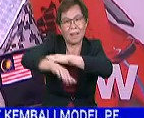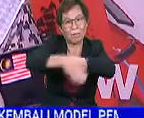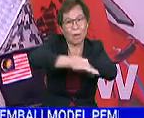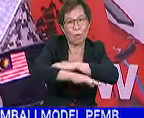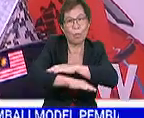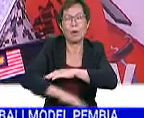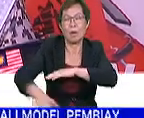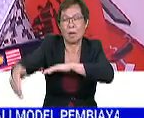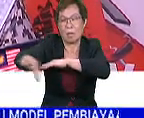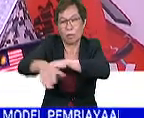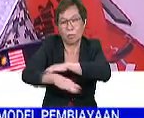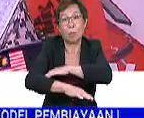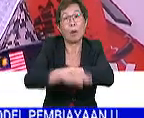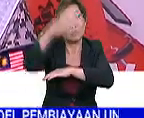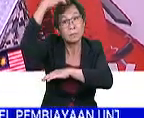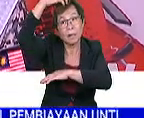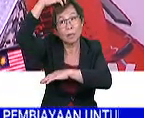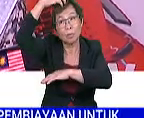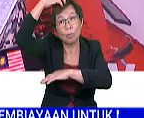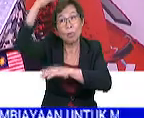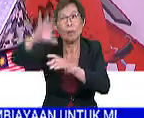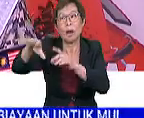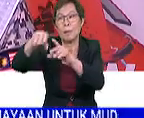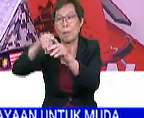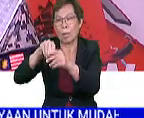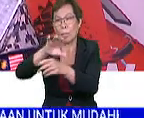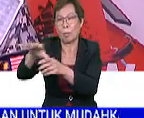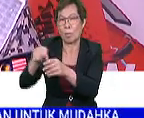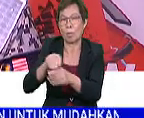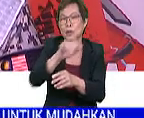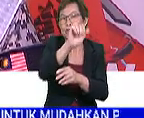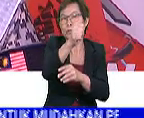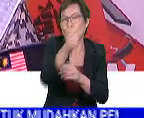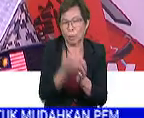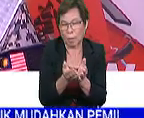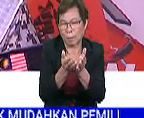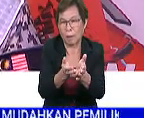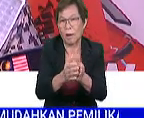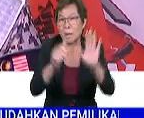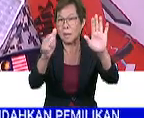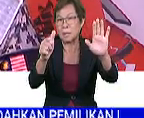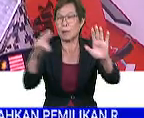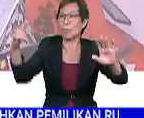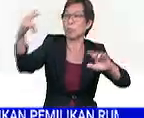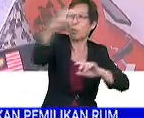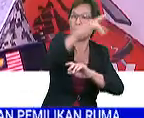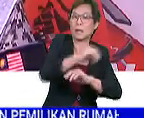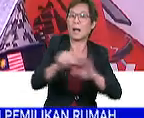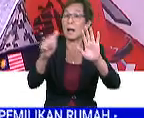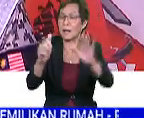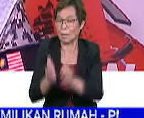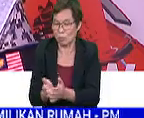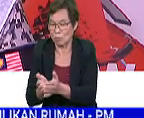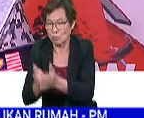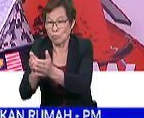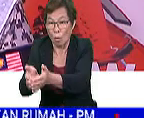perairan Selangor yang melibatkan 10 buah kapal enam buah aset udara dan enam buah bot pertama